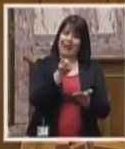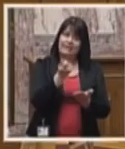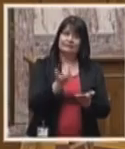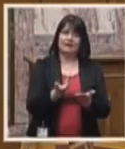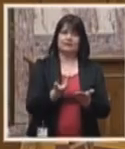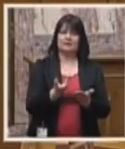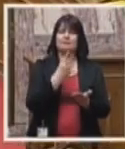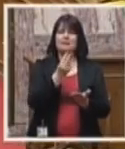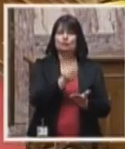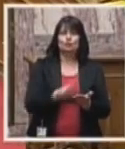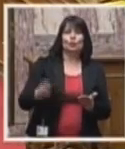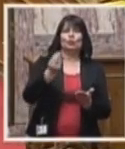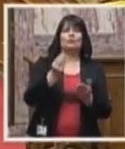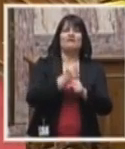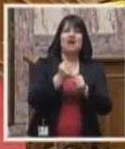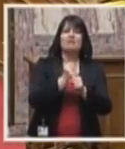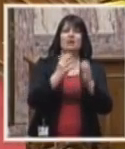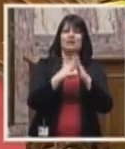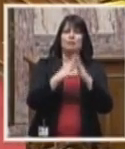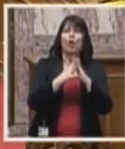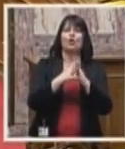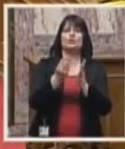και την πολυφαρμακία ή στον ασθενή.